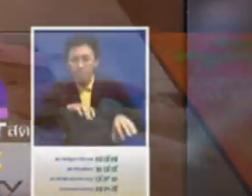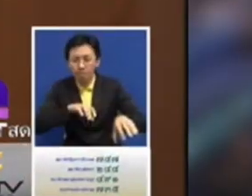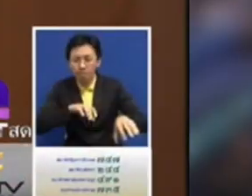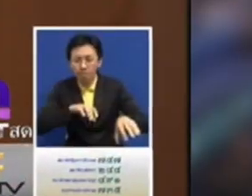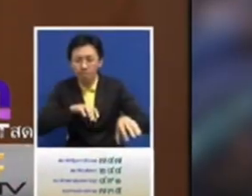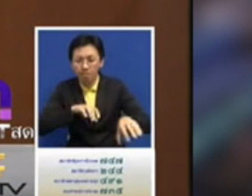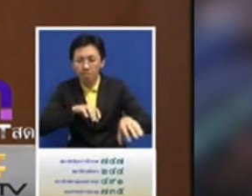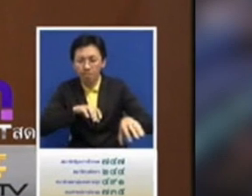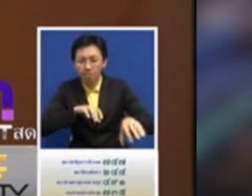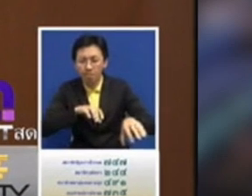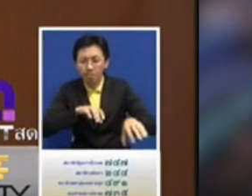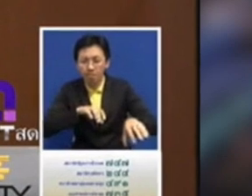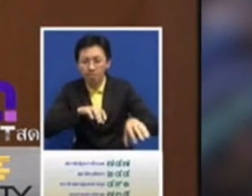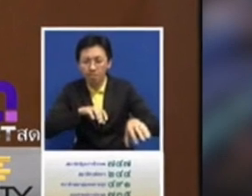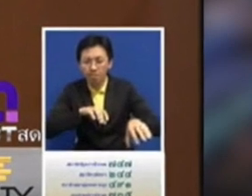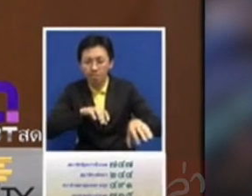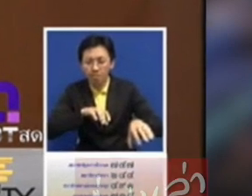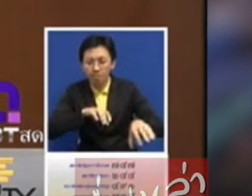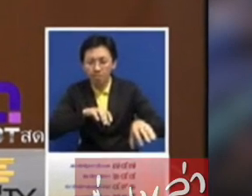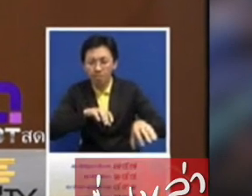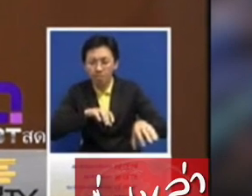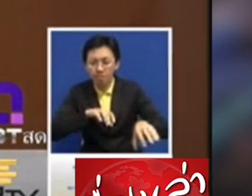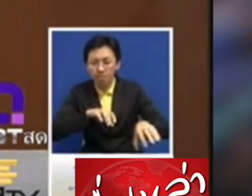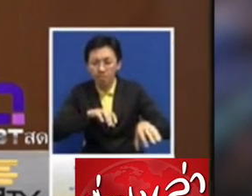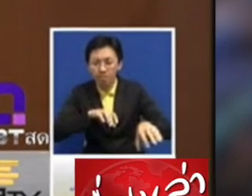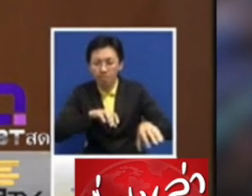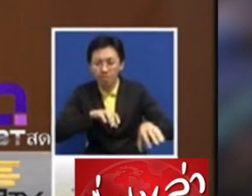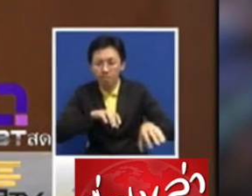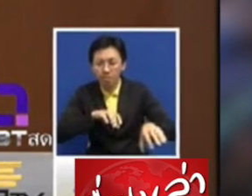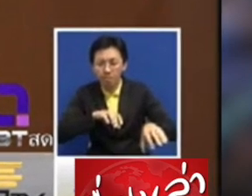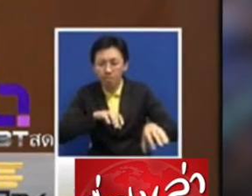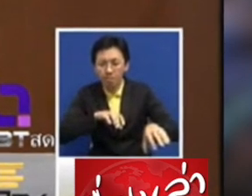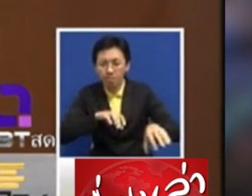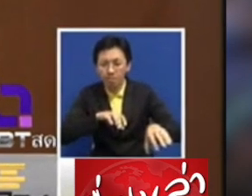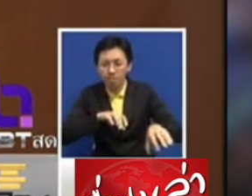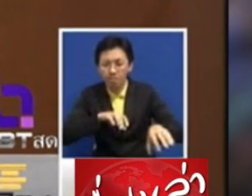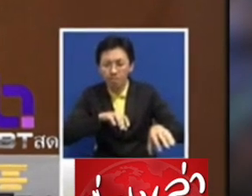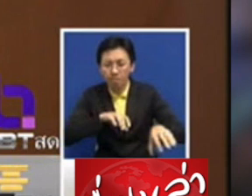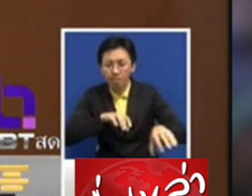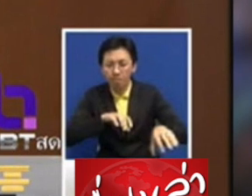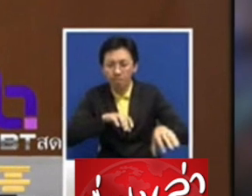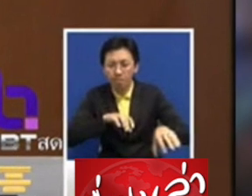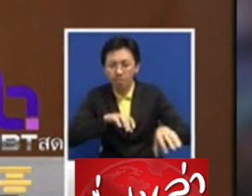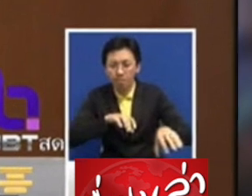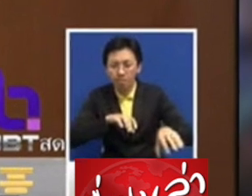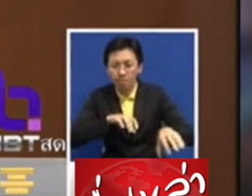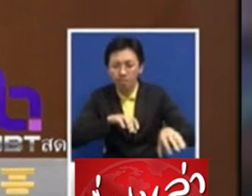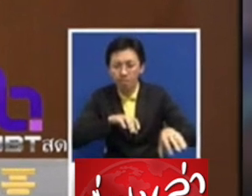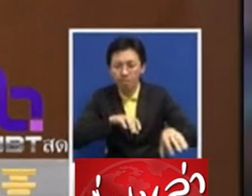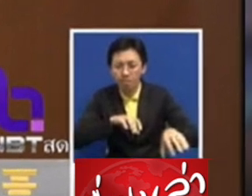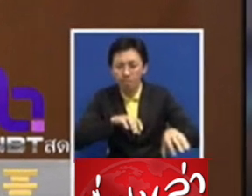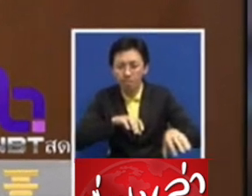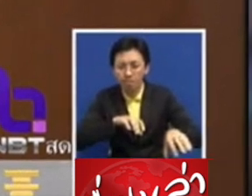วัสดีค่ะขอต้อนรับคุณผู้ชมเข้าสู่เรื่องเล่าข่าวเด็ดหมาเห่าเงาตัวเองประยุทธ์เดือดส่งท้